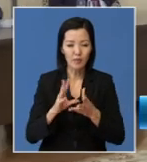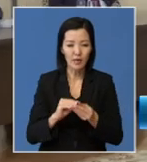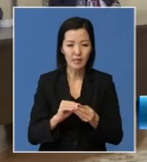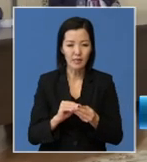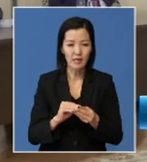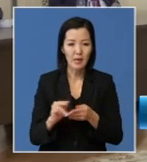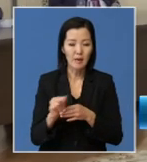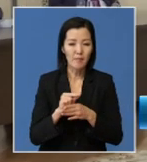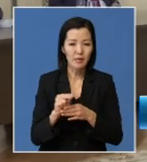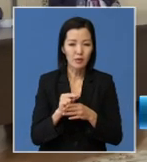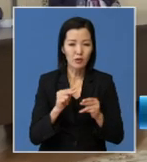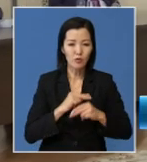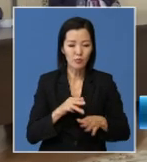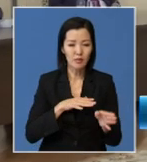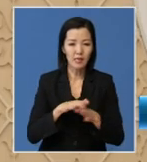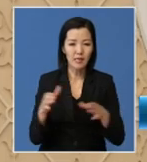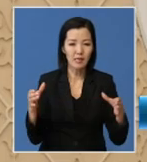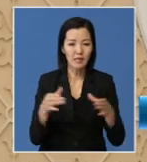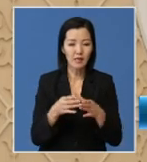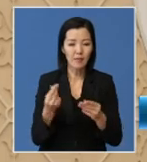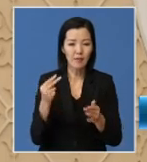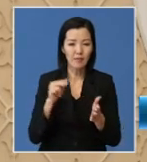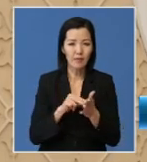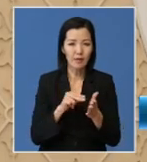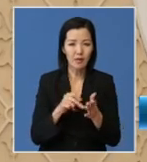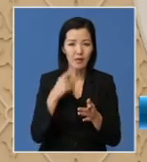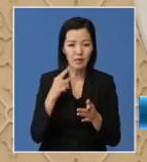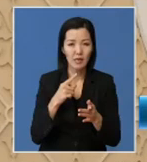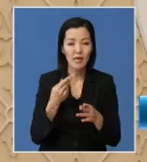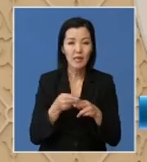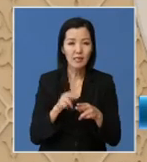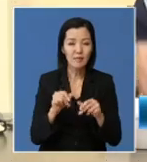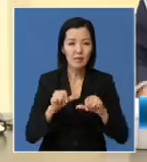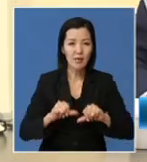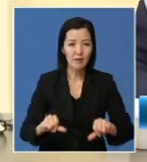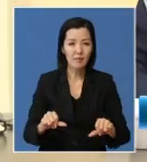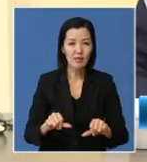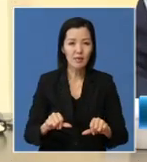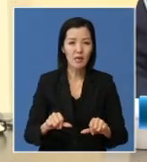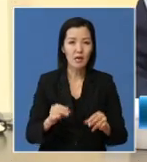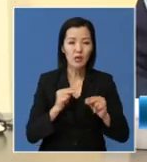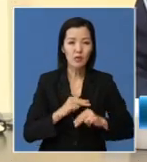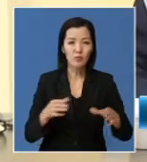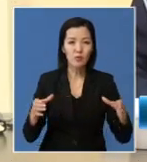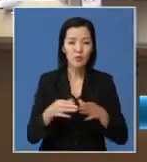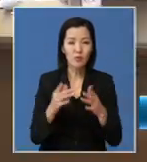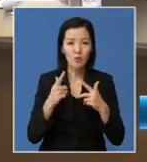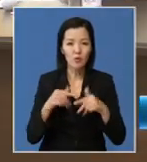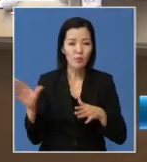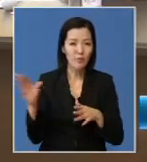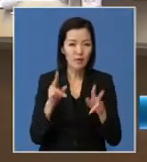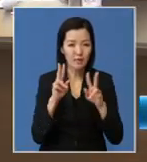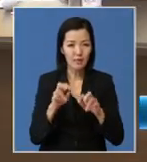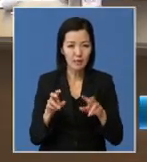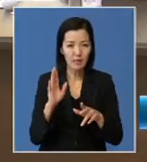бірі монтаждау жұмысын атқаратын мекемелердің қойған бағасы деп отыр. Дегенмен комиссия өкілдері арнайы жұмыс тобын құрып, барлығын